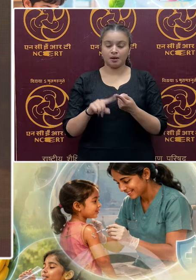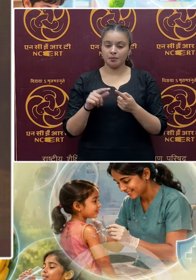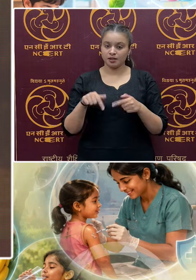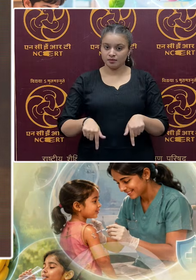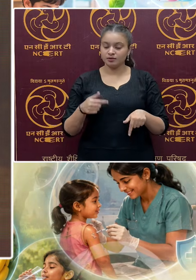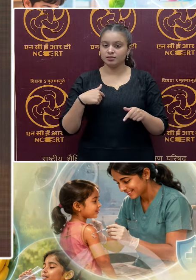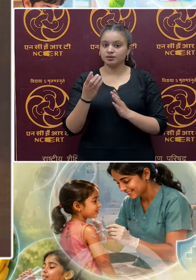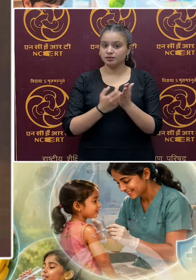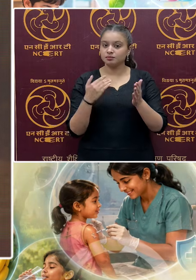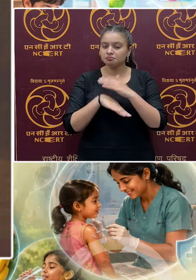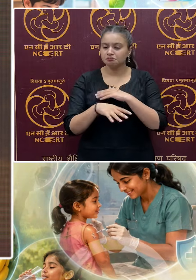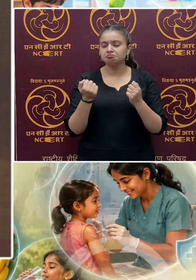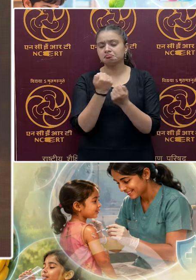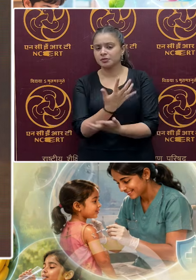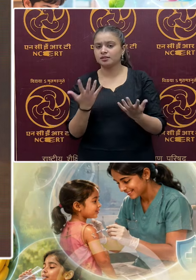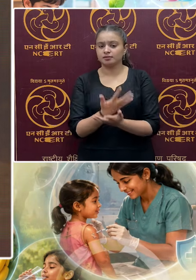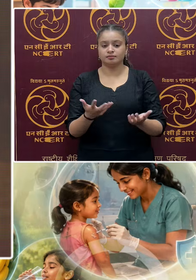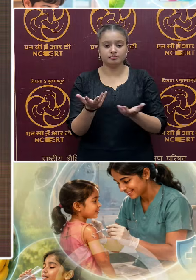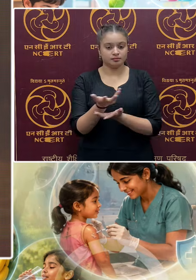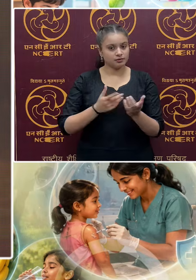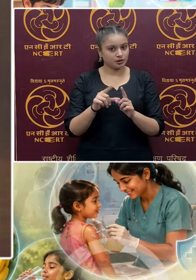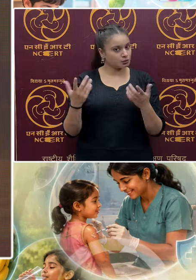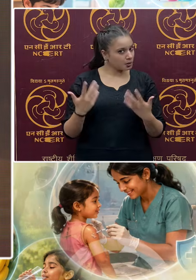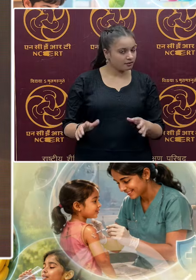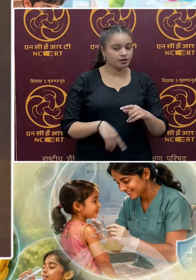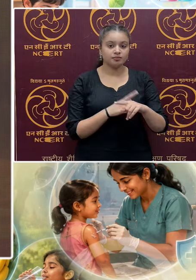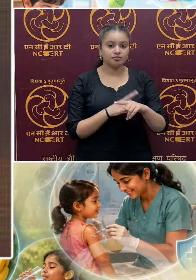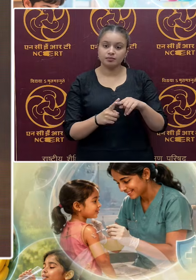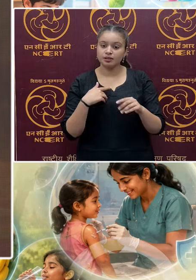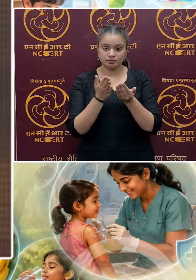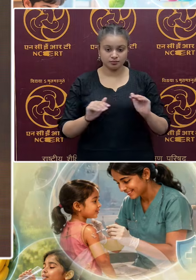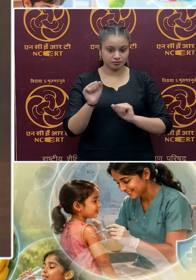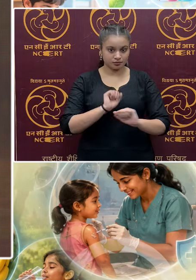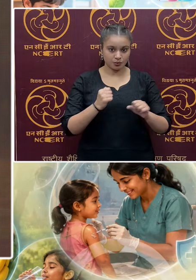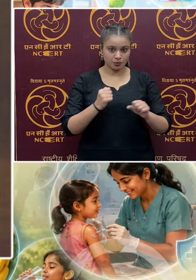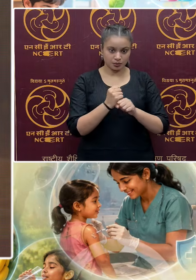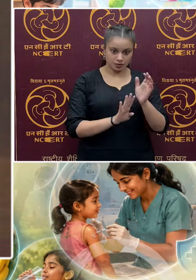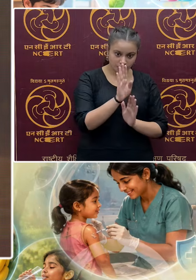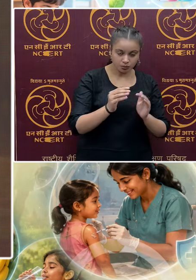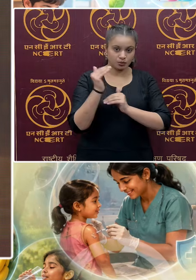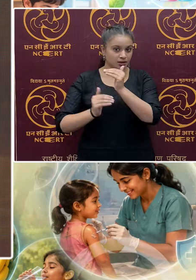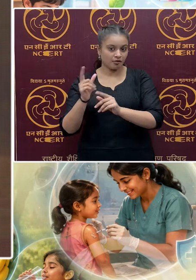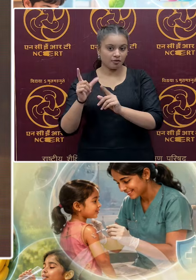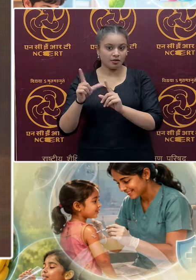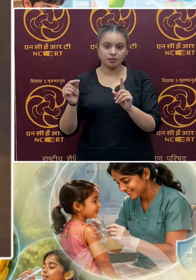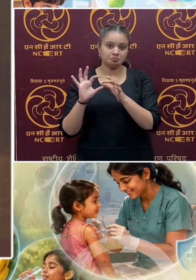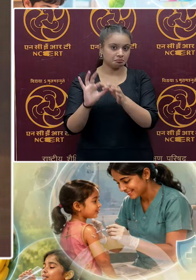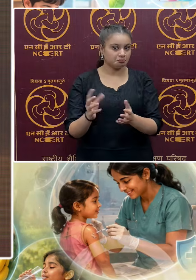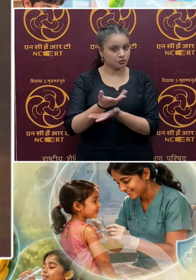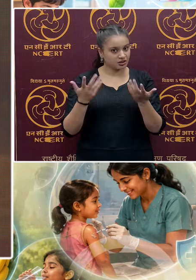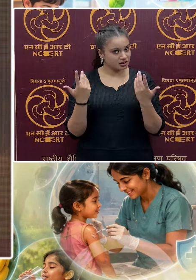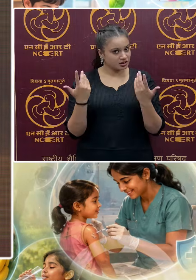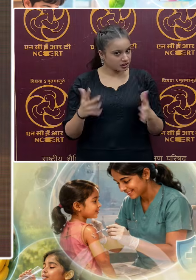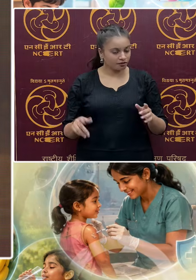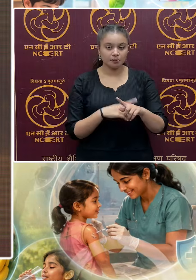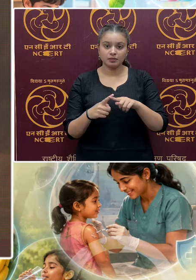इस सीरीज़ में बहुत सारी चीज़ें डिस्कस कर चुके हैं। हम बच्चों की ग्रोथ एंड डेवलपमेंट के बारे में बात कर चुके हैं। वी हैव